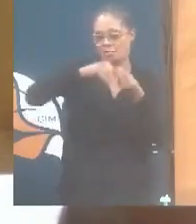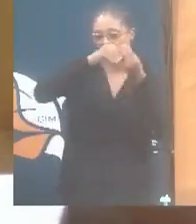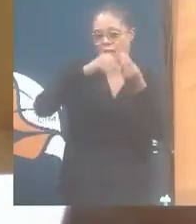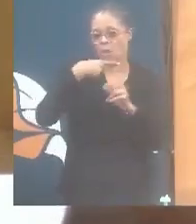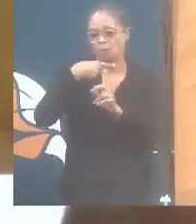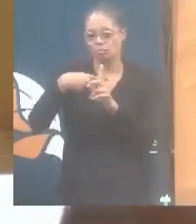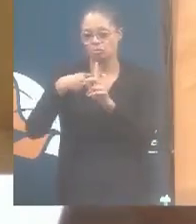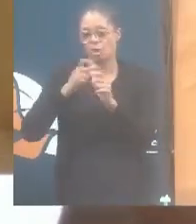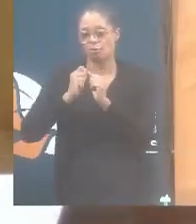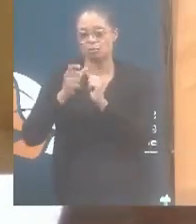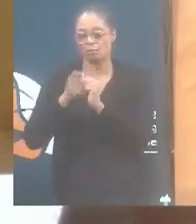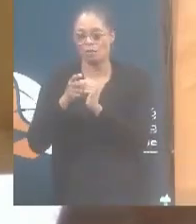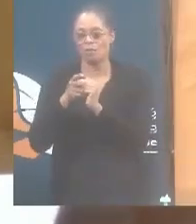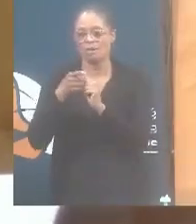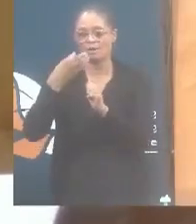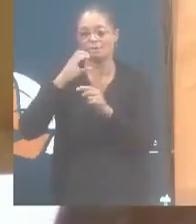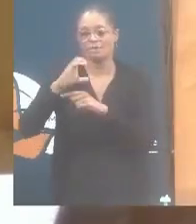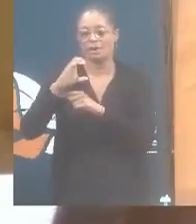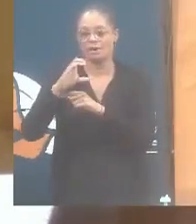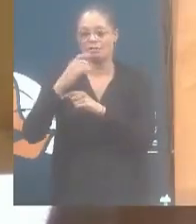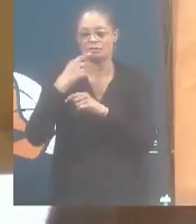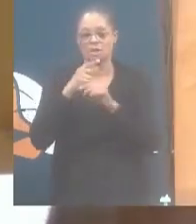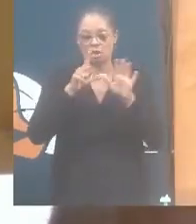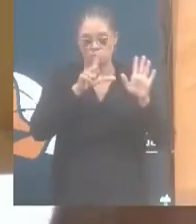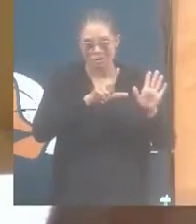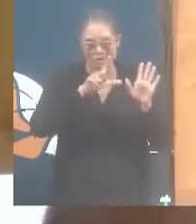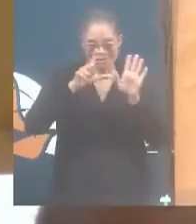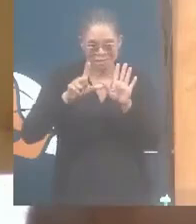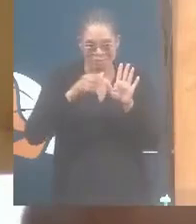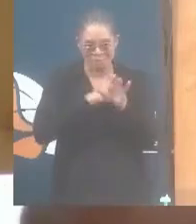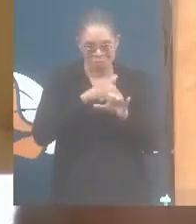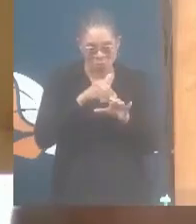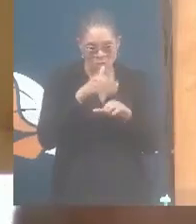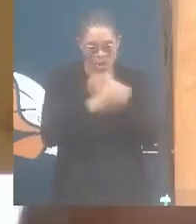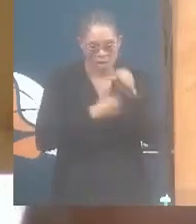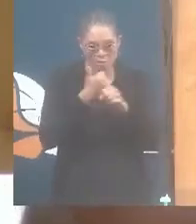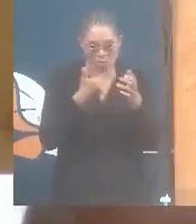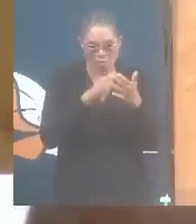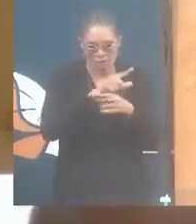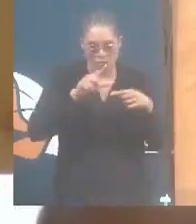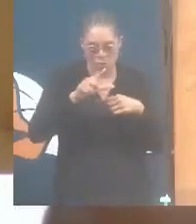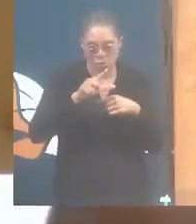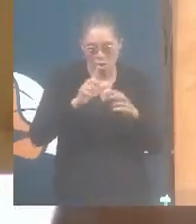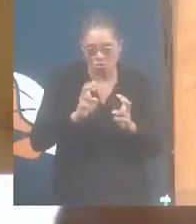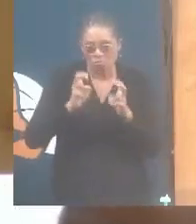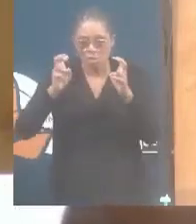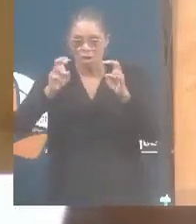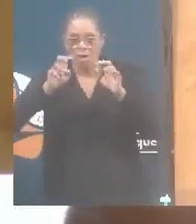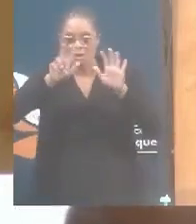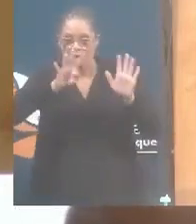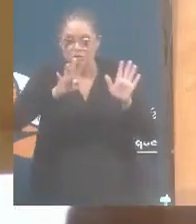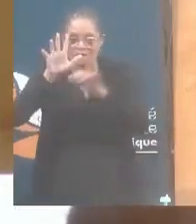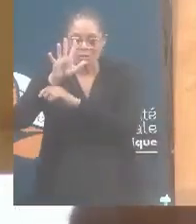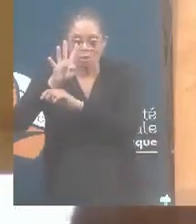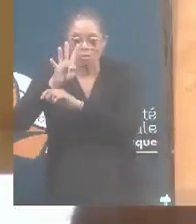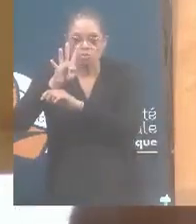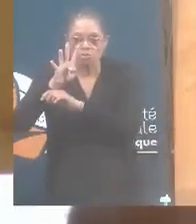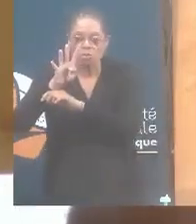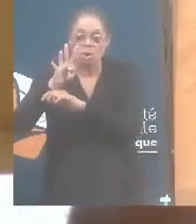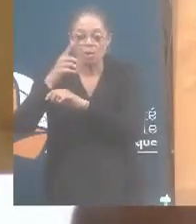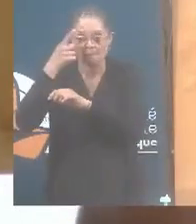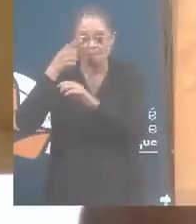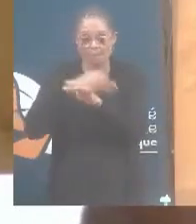plus remboursement en capital, elle passe de 77 millions en 2022 à 94 millions au BP 2023,